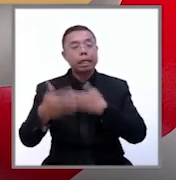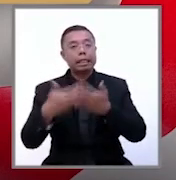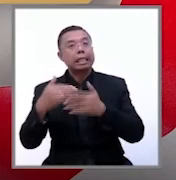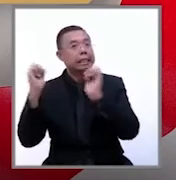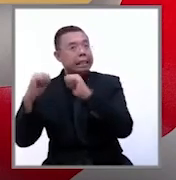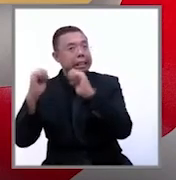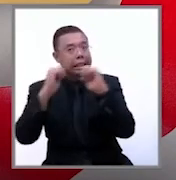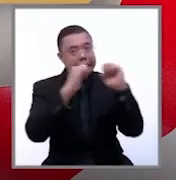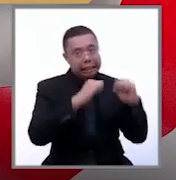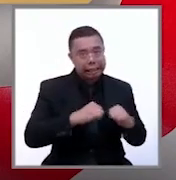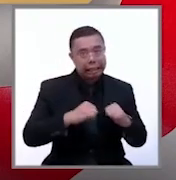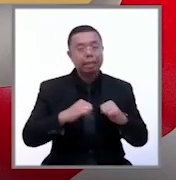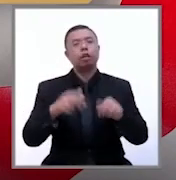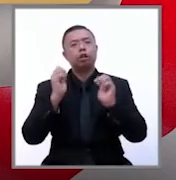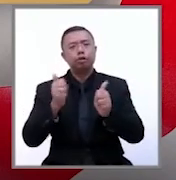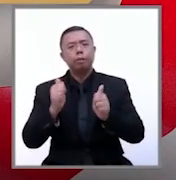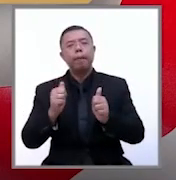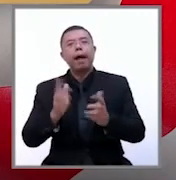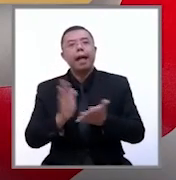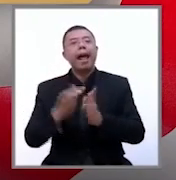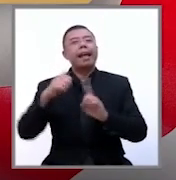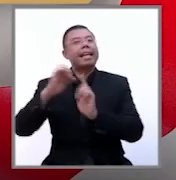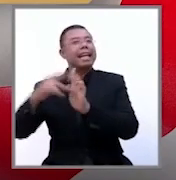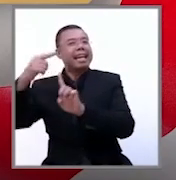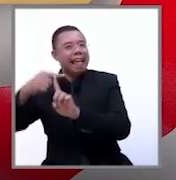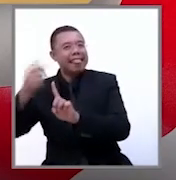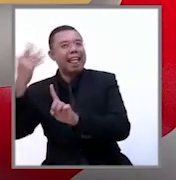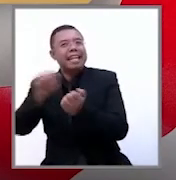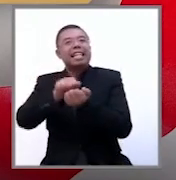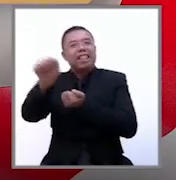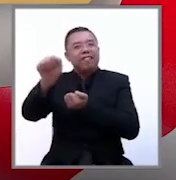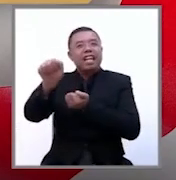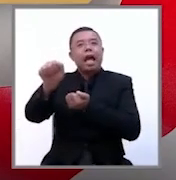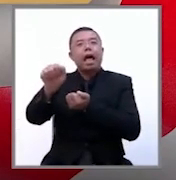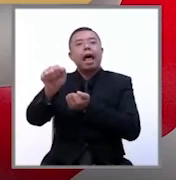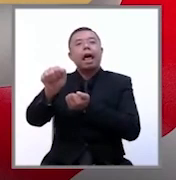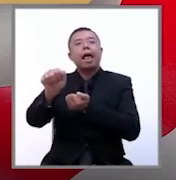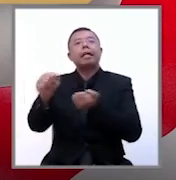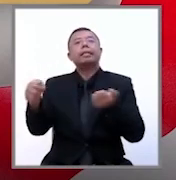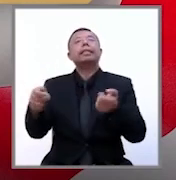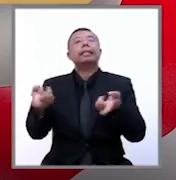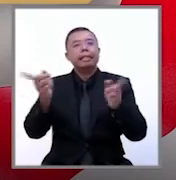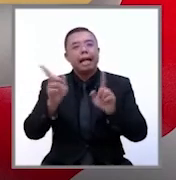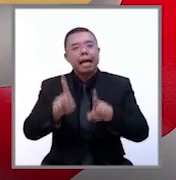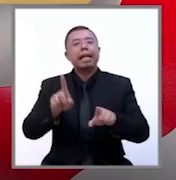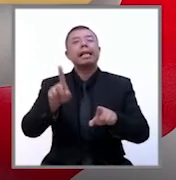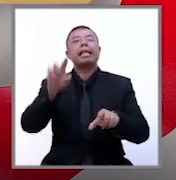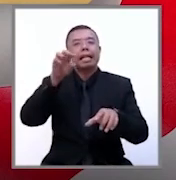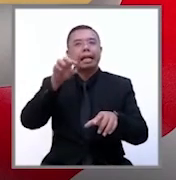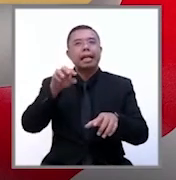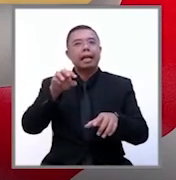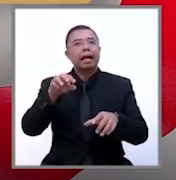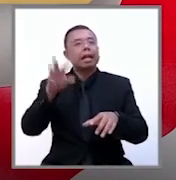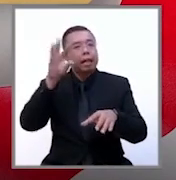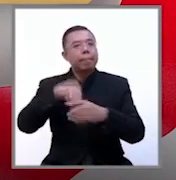kesepakatan untuk kinak dan sertifikat tanah itu akan menjadi bagian dari